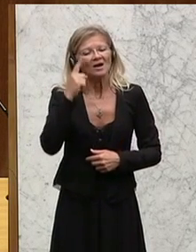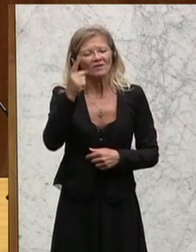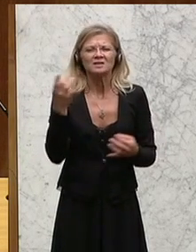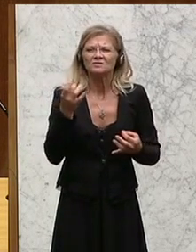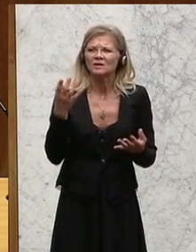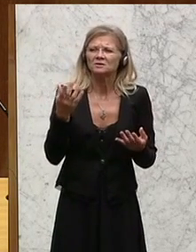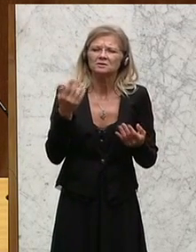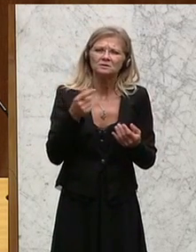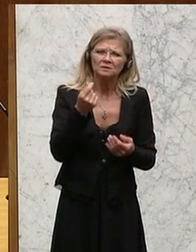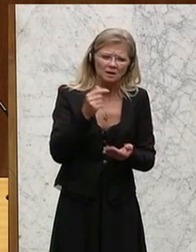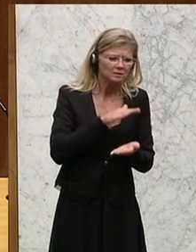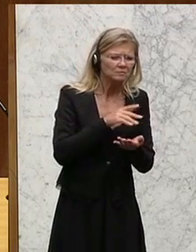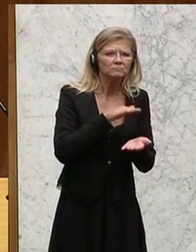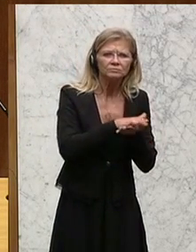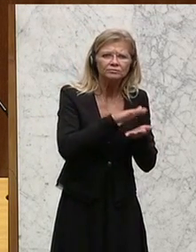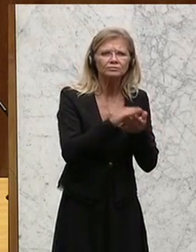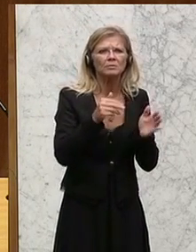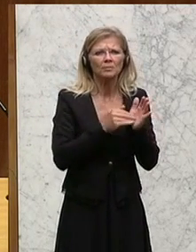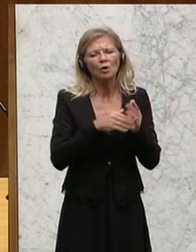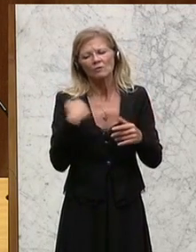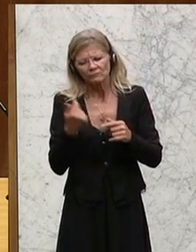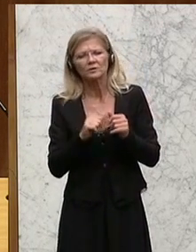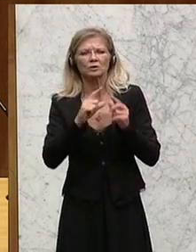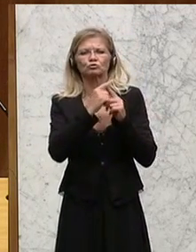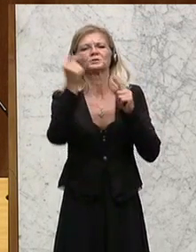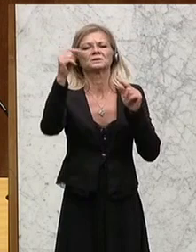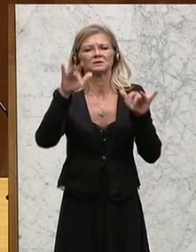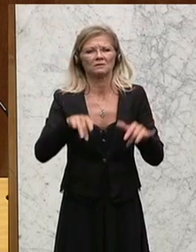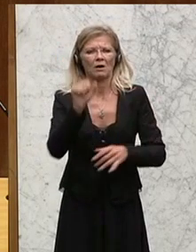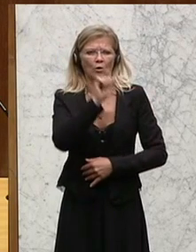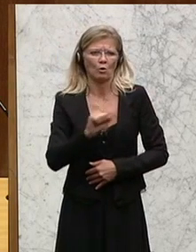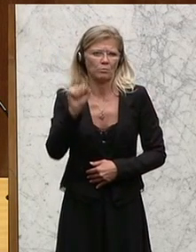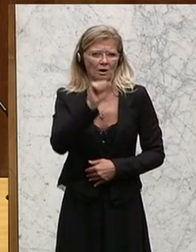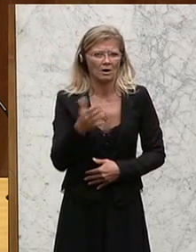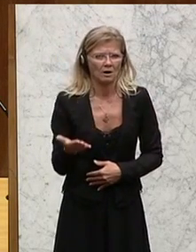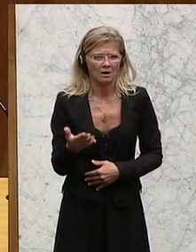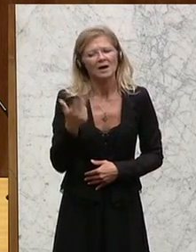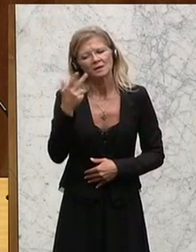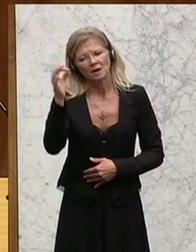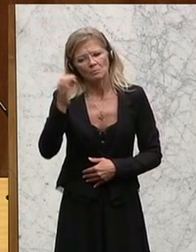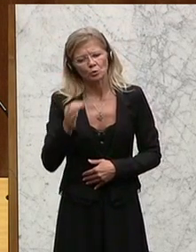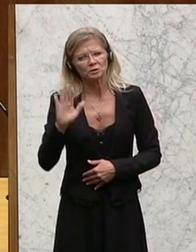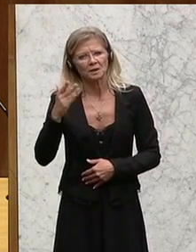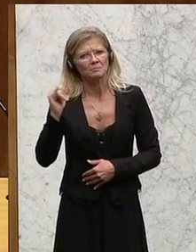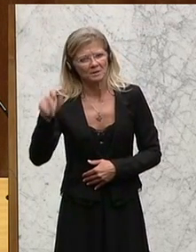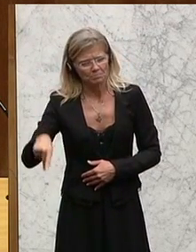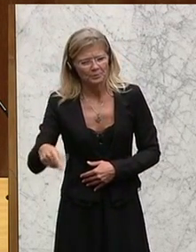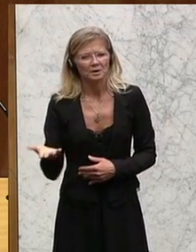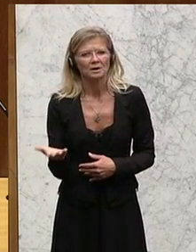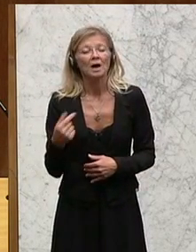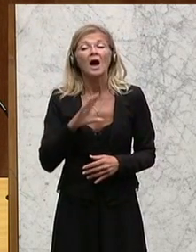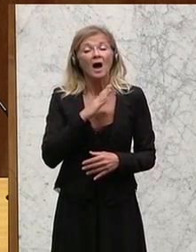betrifft, hier europaweit durchaus an der Spitze liegen, mit ungefähr 3% des BIP. Wir wissen aber auch, dass wir seit